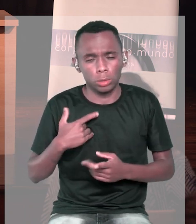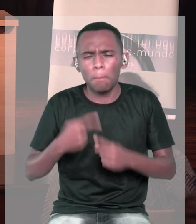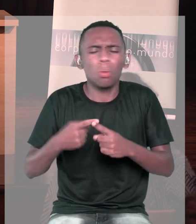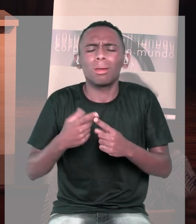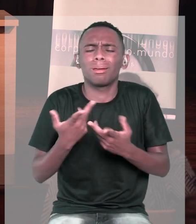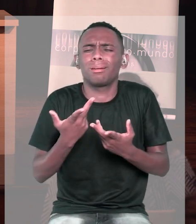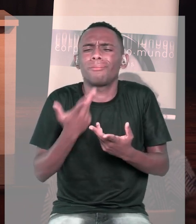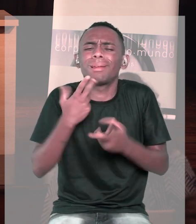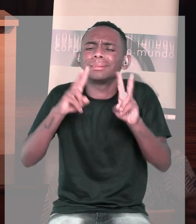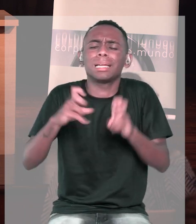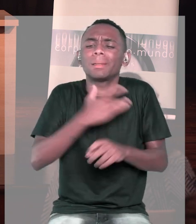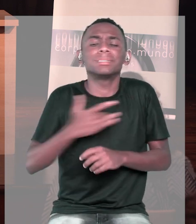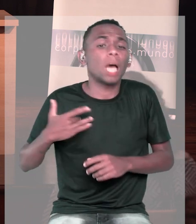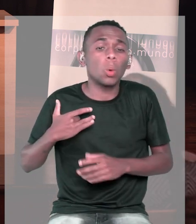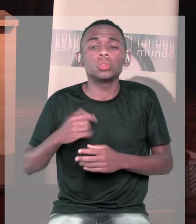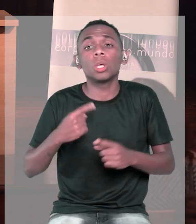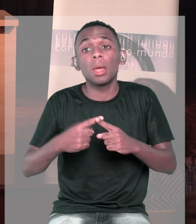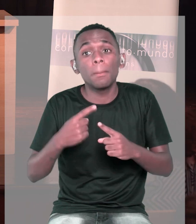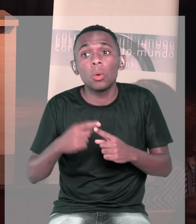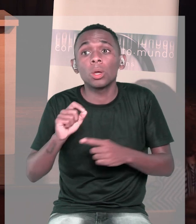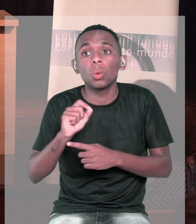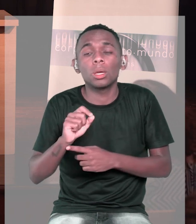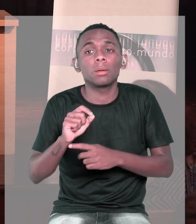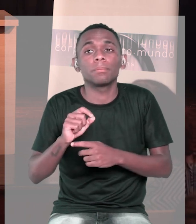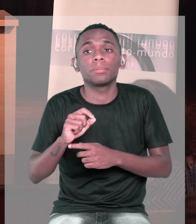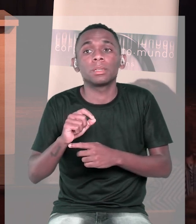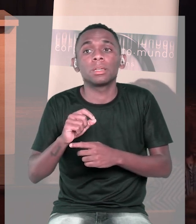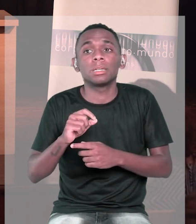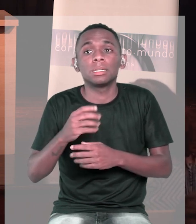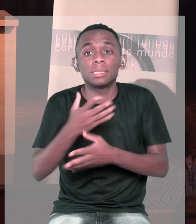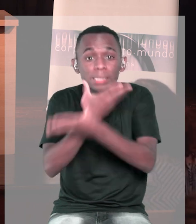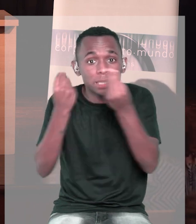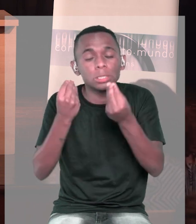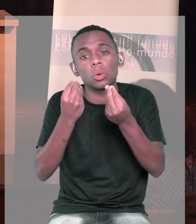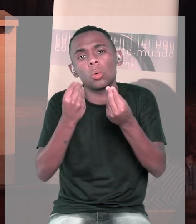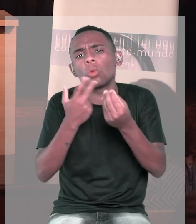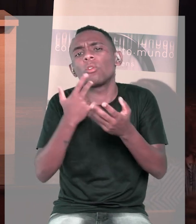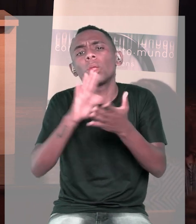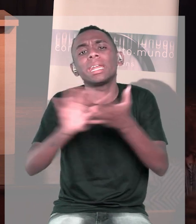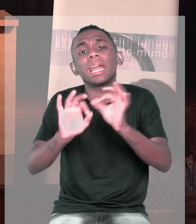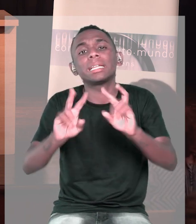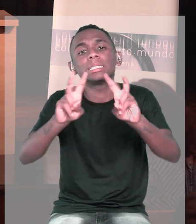ênfase nisso, e por que em momento algum foi citada a palavra ética.